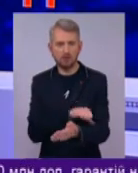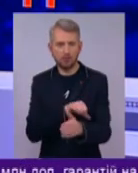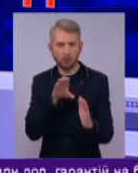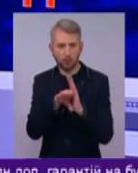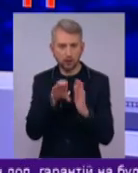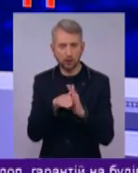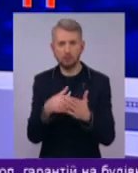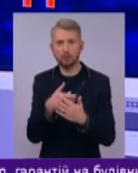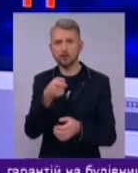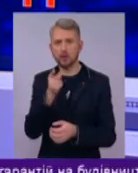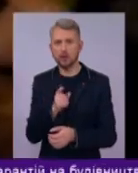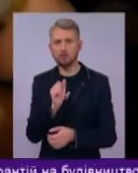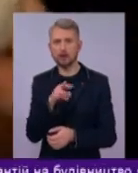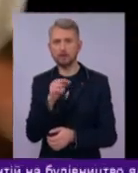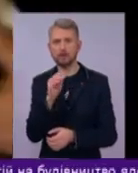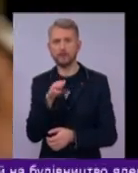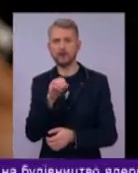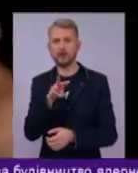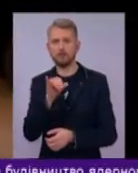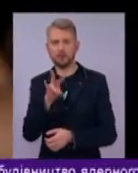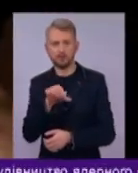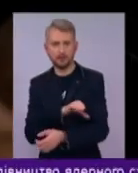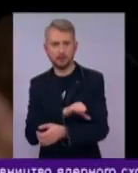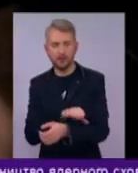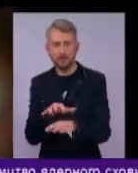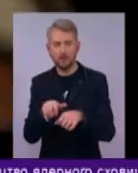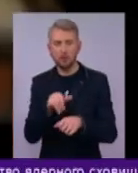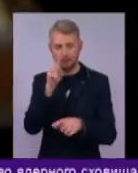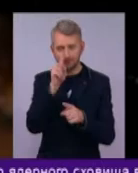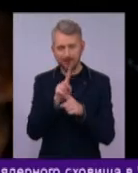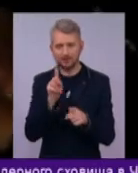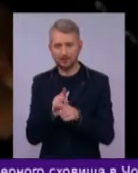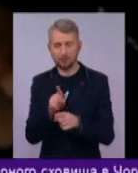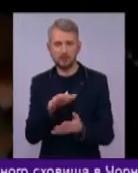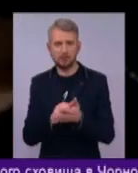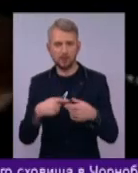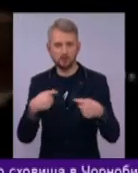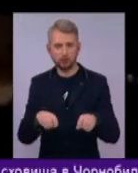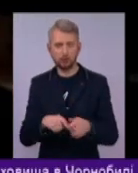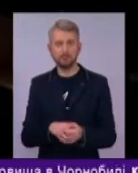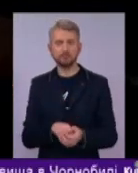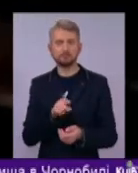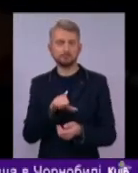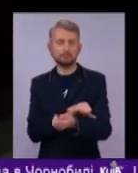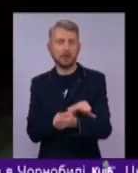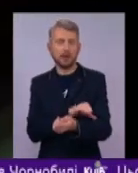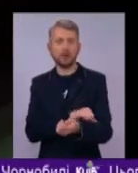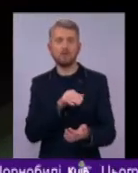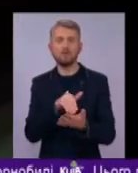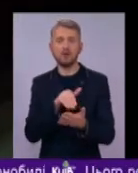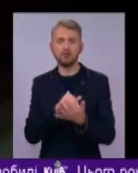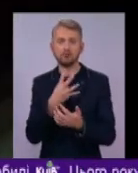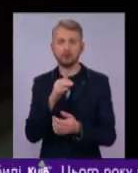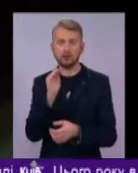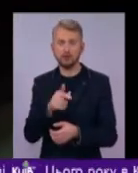Майже кілограм амфетаміну вилучили правоохоронців брата і сестри, які займалися збутом. Психотропну речовину вартістю